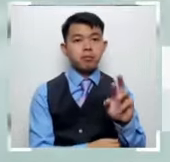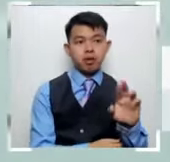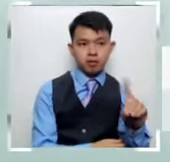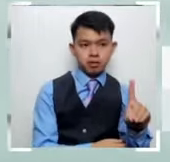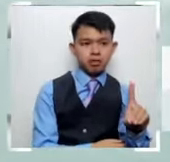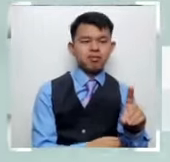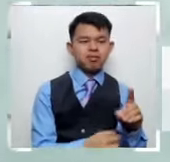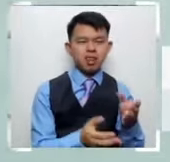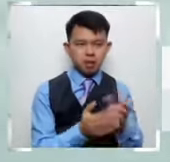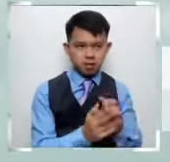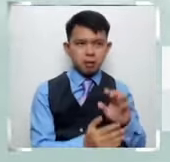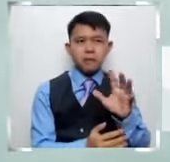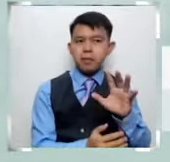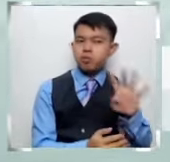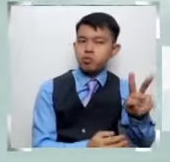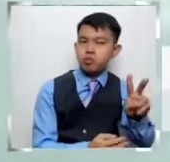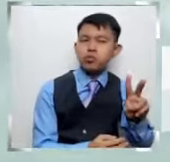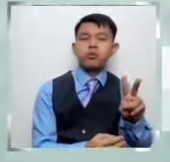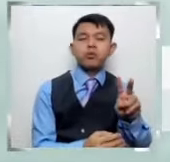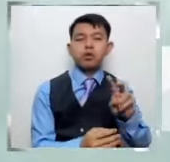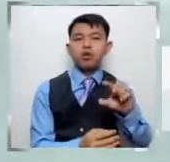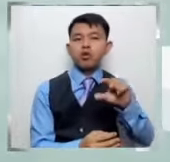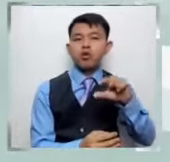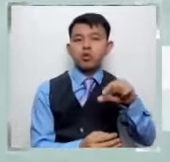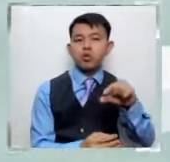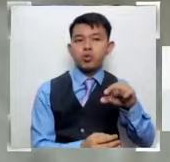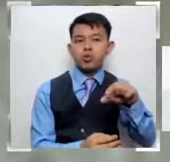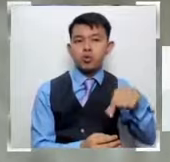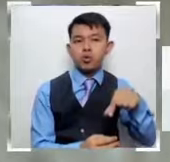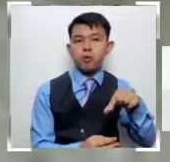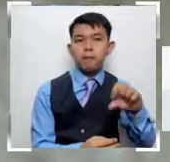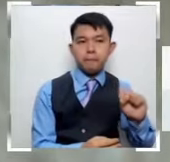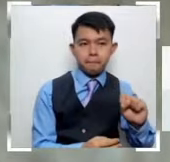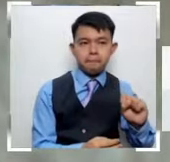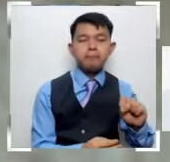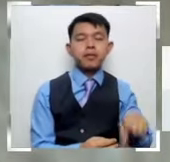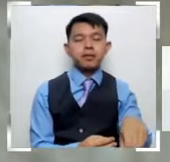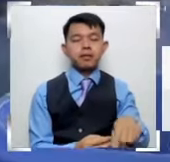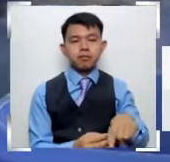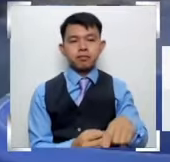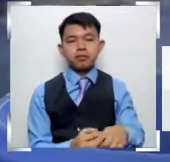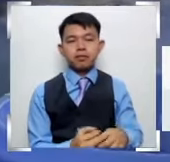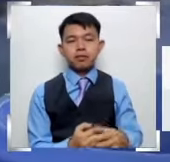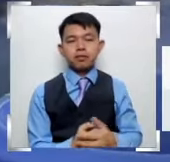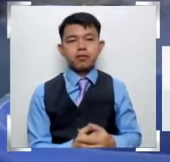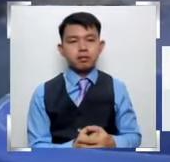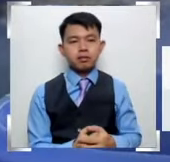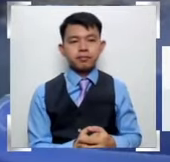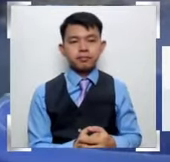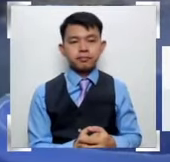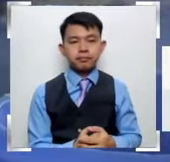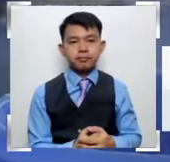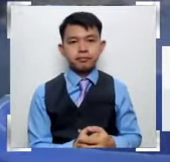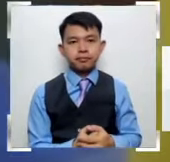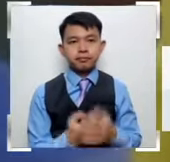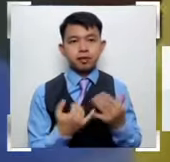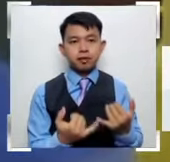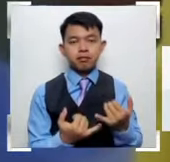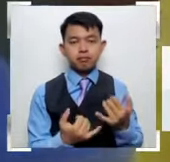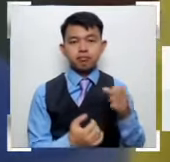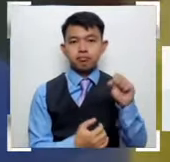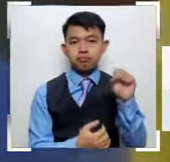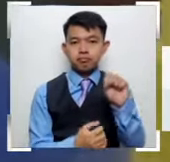per second na alokasyon at 50 cubic meters per second lang ang pinagbigyan. Nitong Sabado rin, huminto na